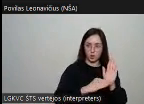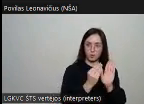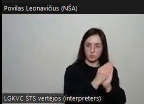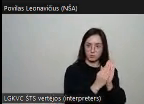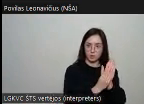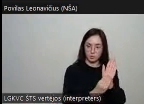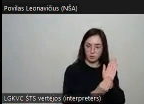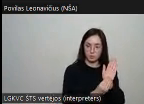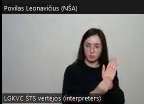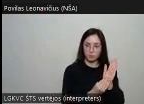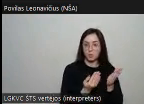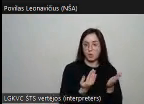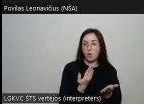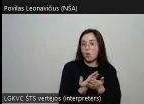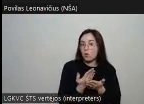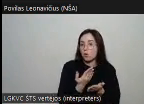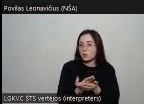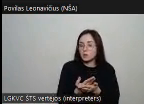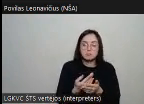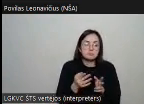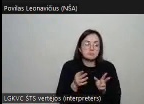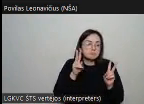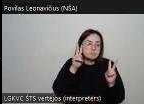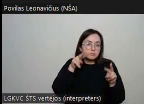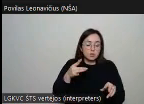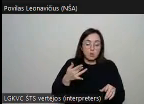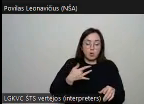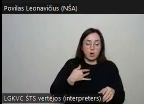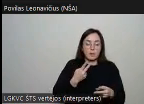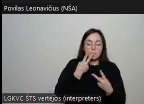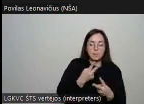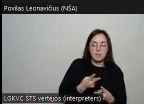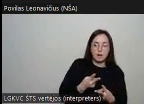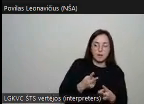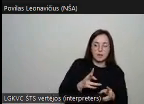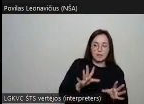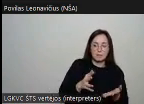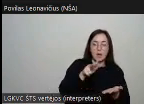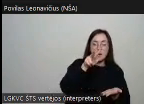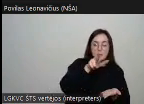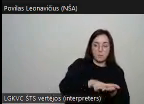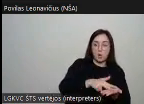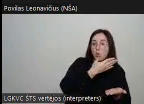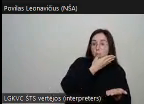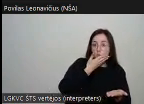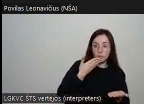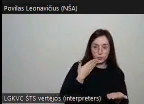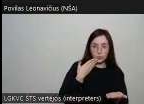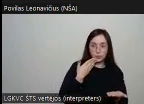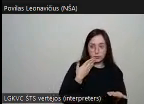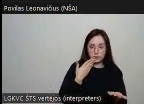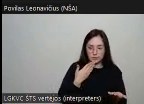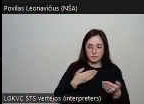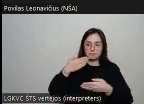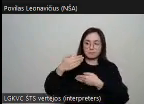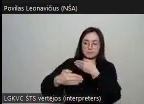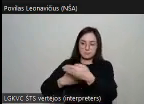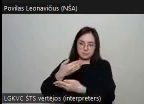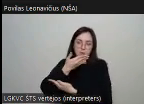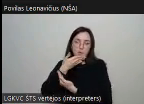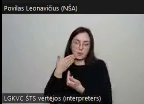kelias, kai nėra griežtai reglamentuota ir nėra įstatymais nurodyta, yra nevaisingas, tai yra neduoda rezultatų. Nu, būtų